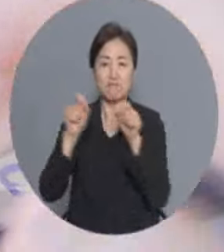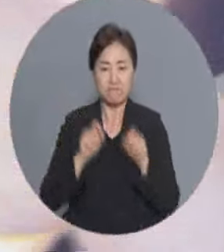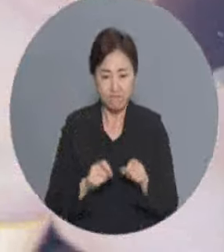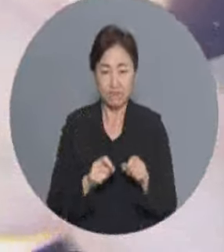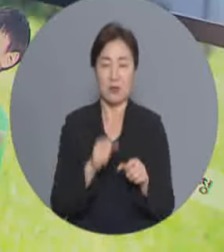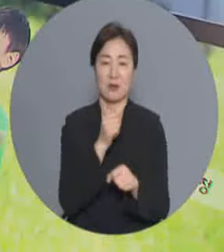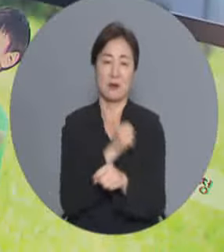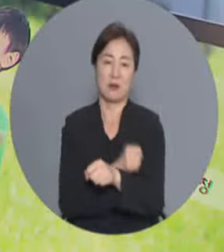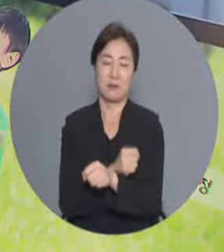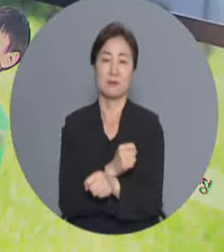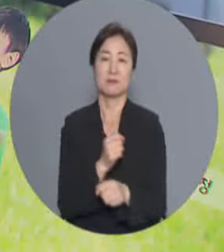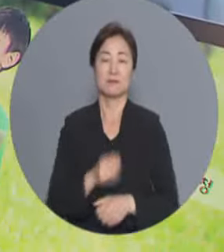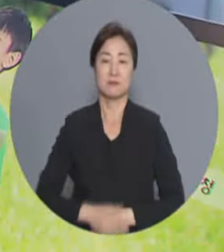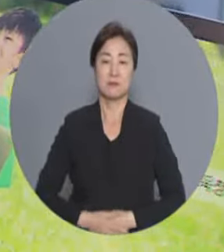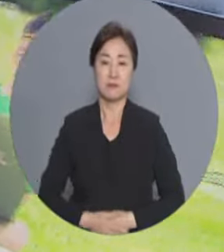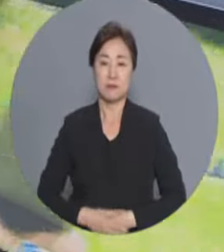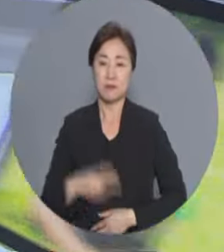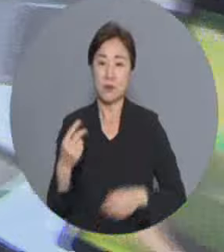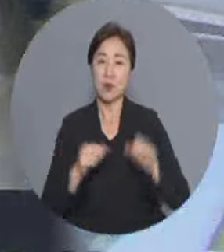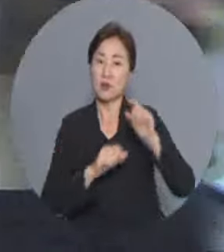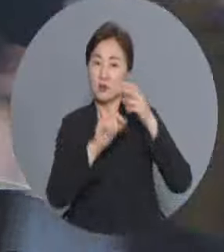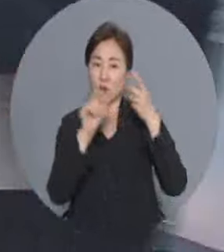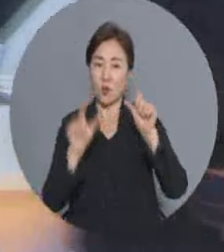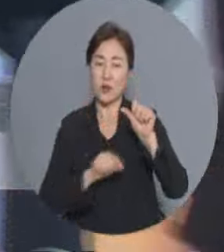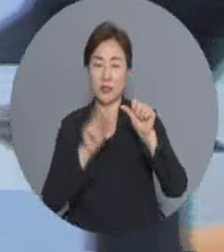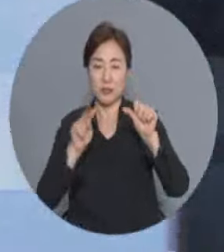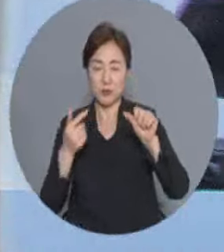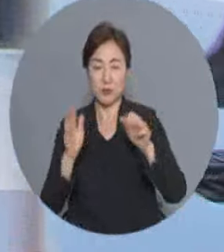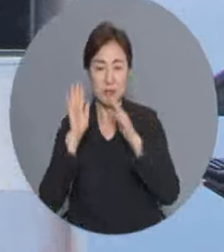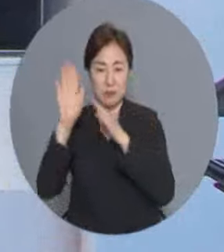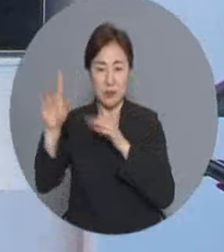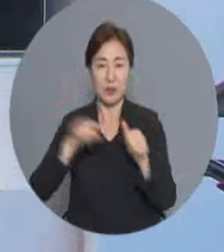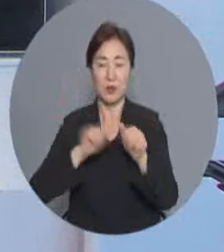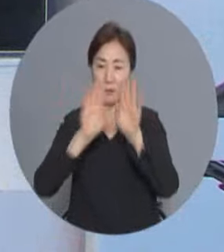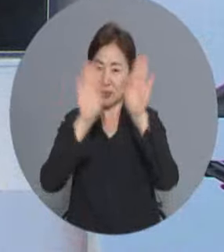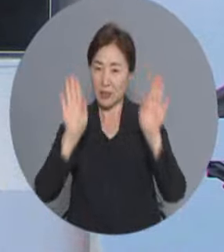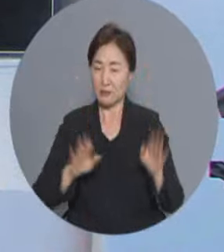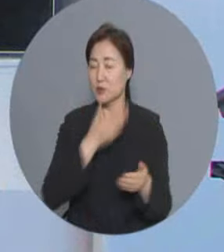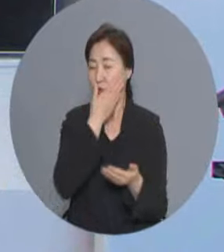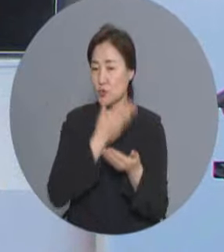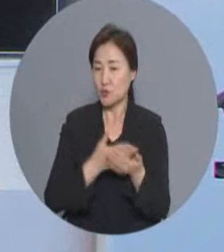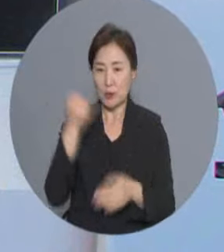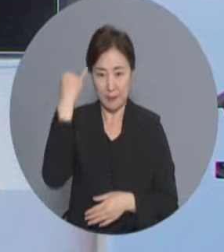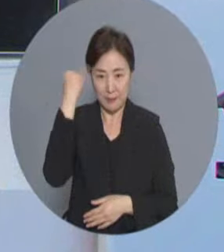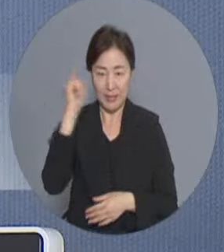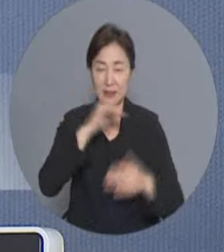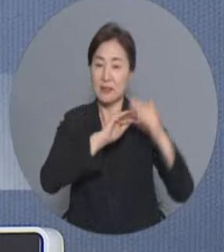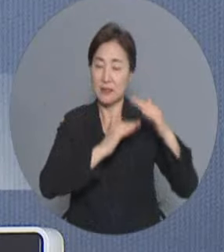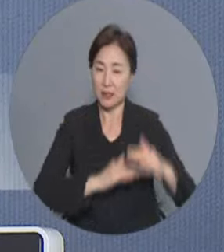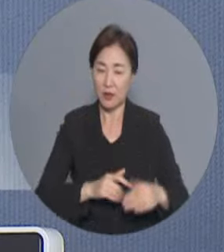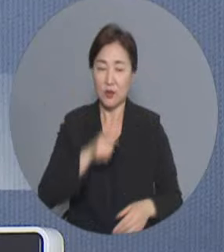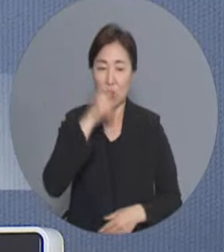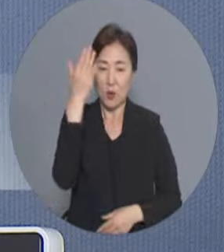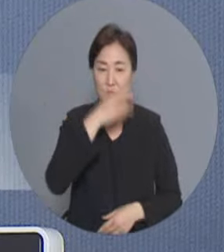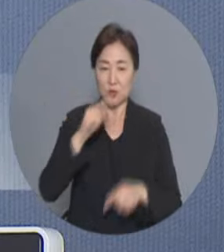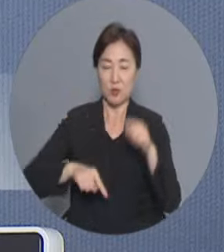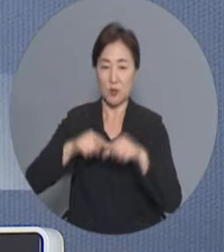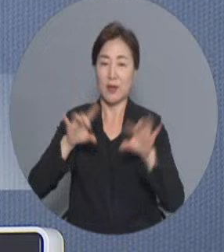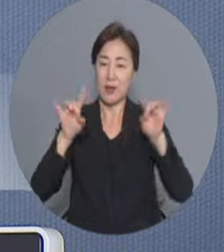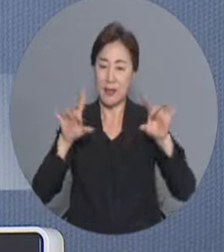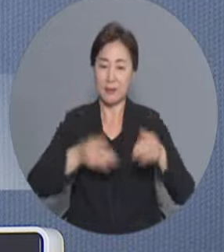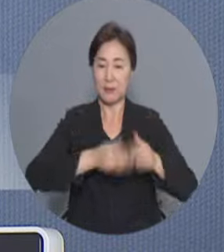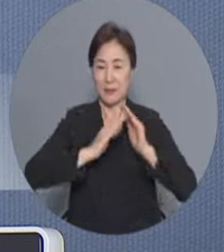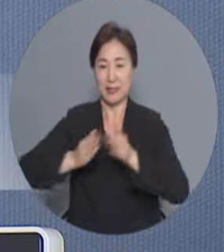겁니다. 오는 29일 열리는 글로컬 미래교육 박람회 핵심 콘텐츠로 여수와 목포에 우선 한 곳씩